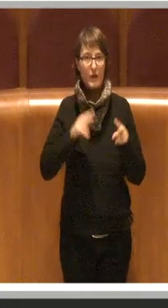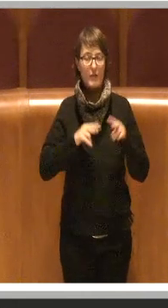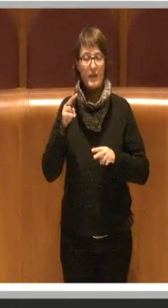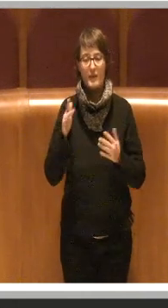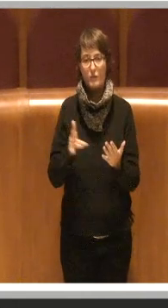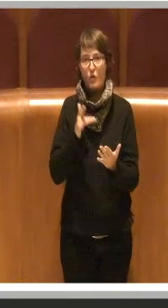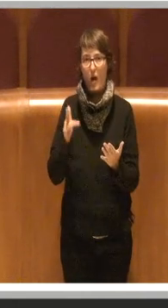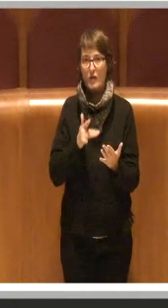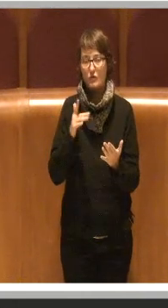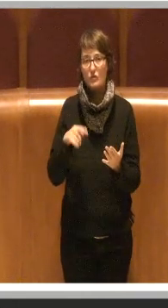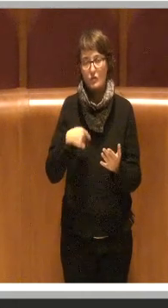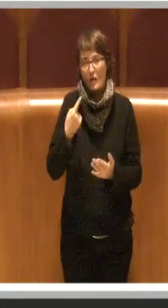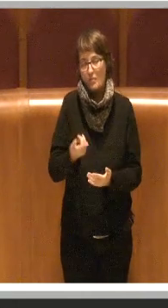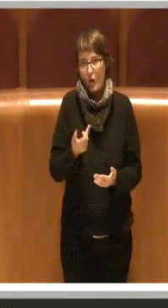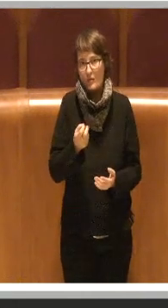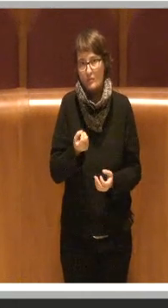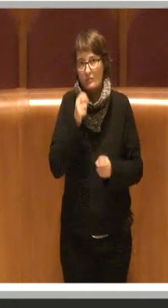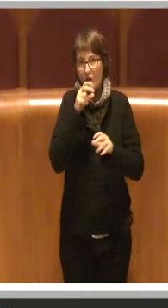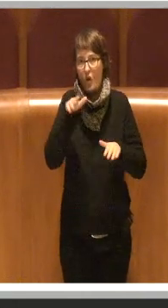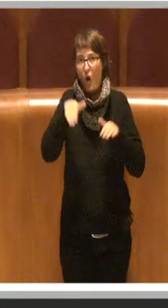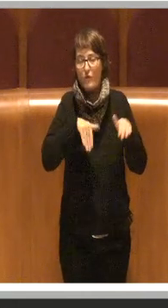l'agenda e convoco.